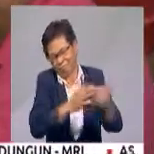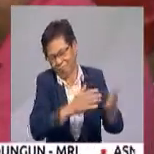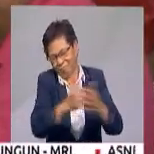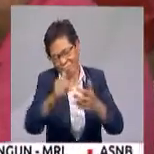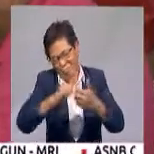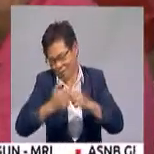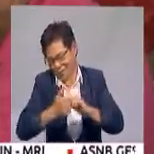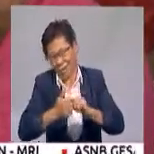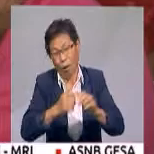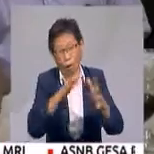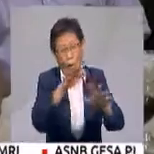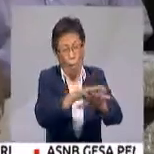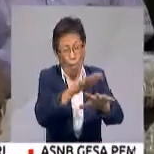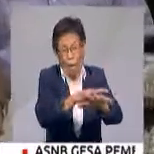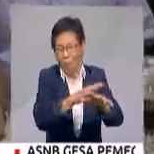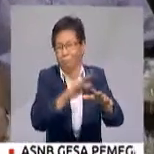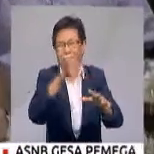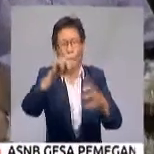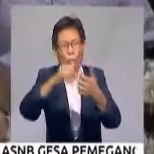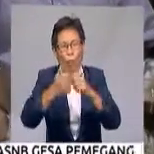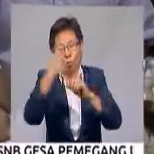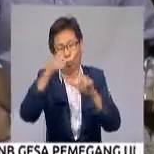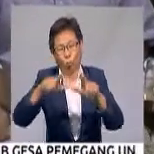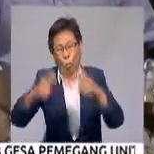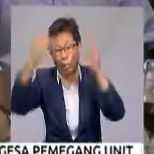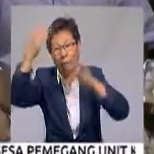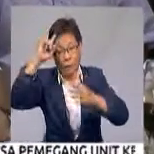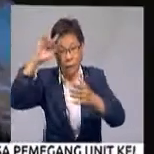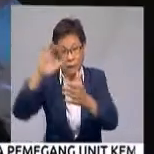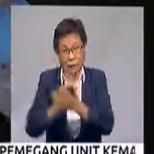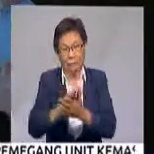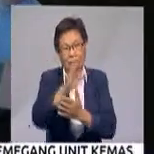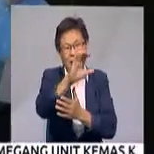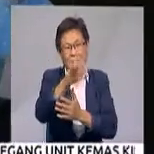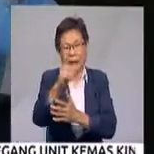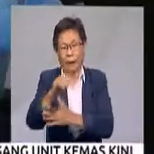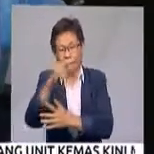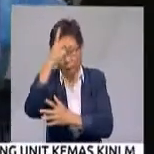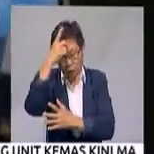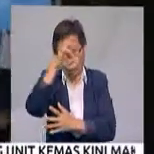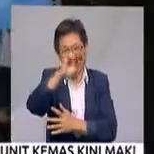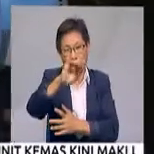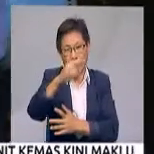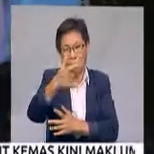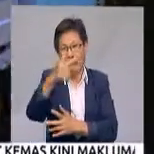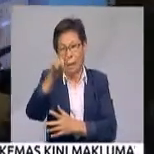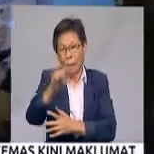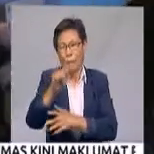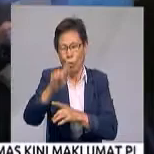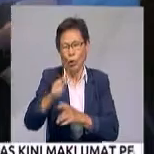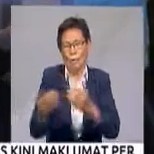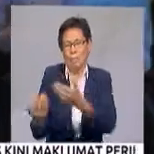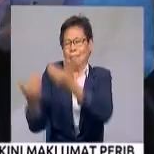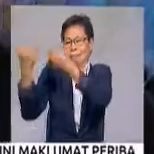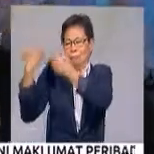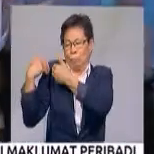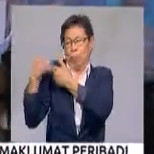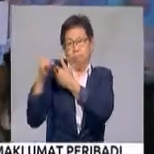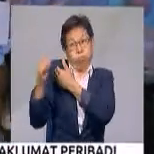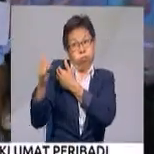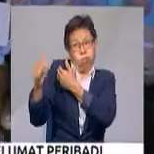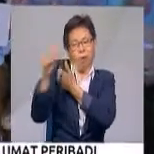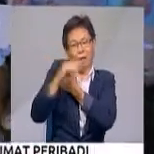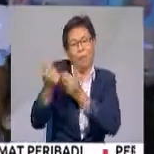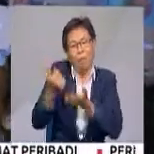masalah kepada kontinjen negara. Malah beliau turut yakin Chef de Mission Datuk Megat Zulkarnain mampu menggalas tugas dengan baik